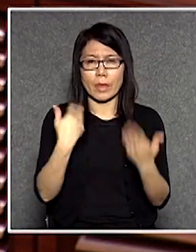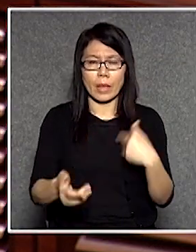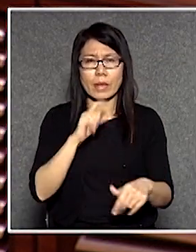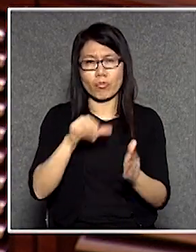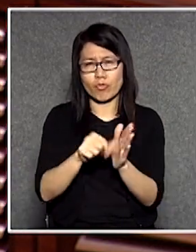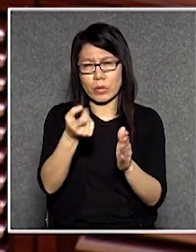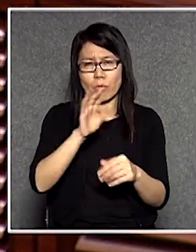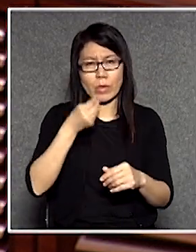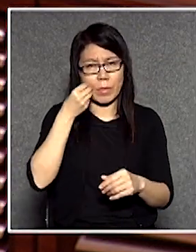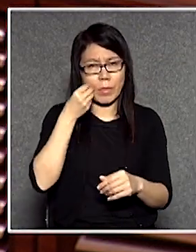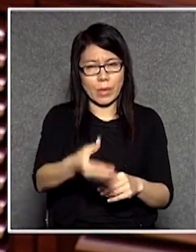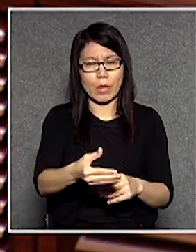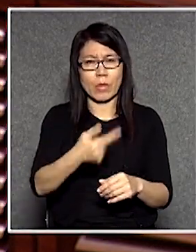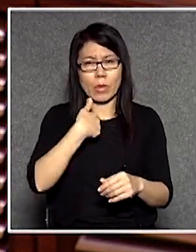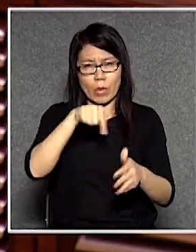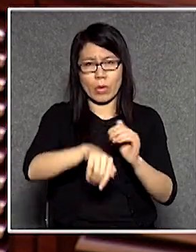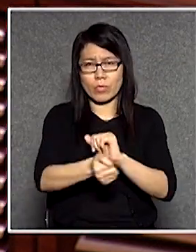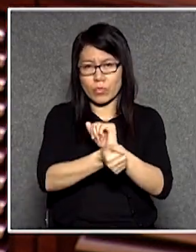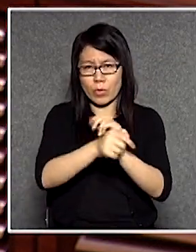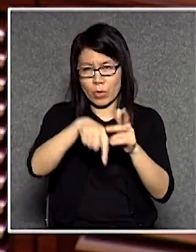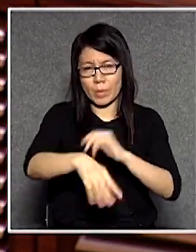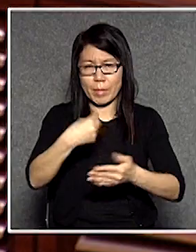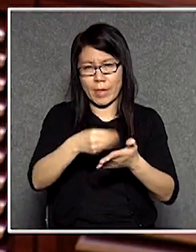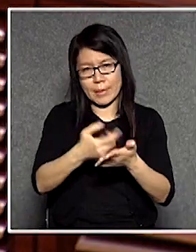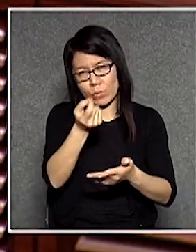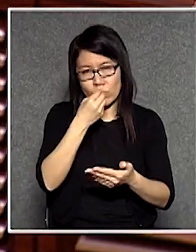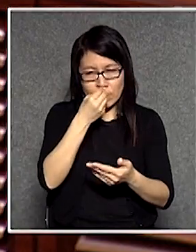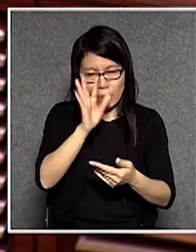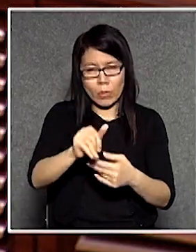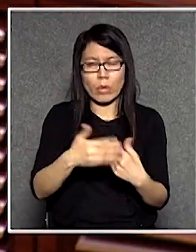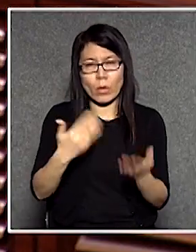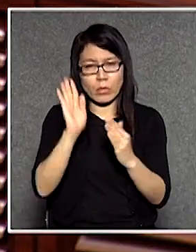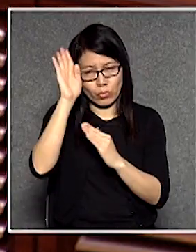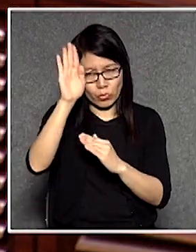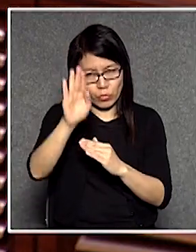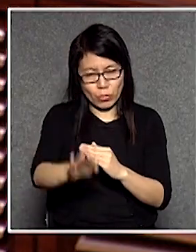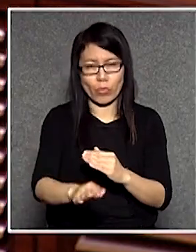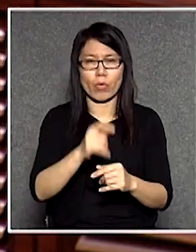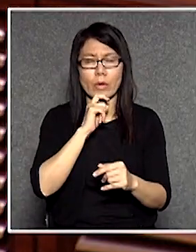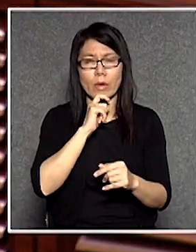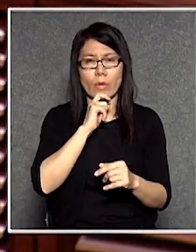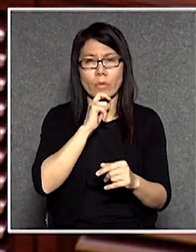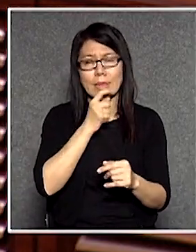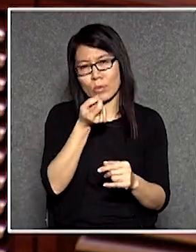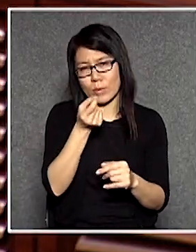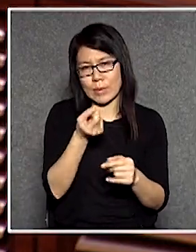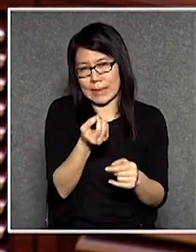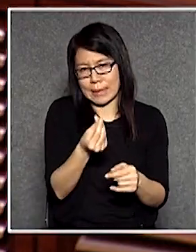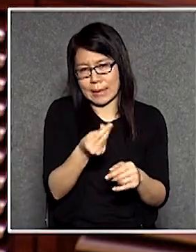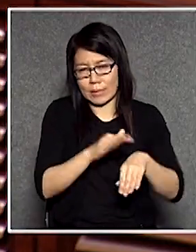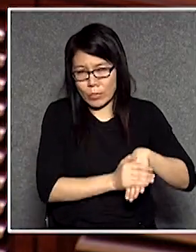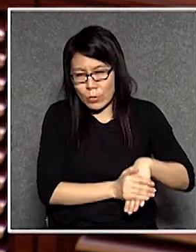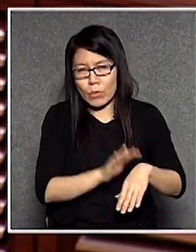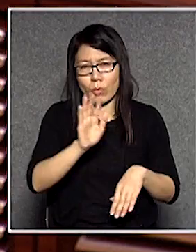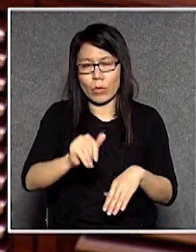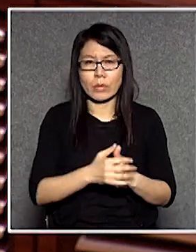可以給他們在裡面買些零食，甚至日後出來都有少錢旁身吧。